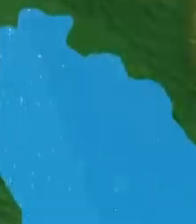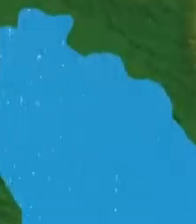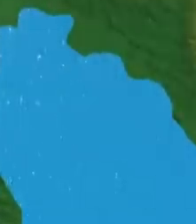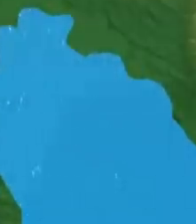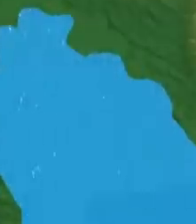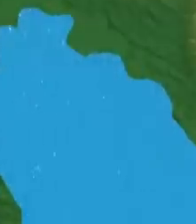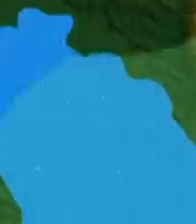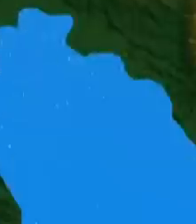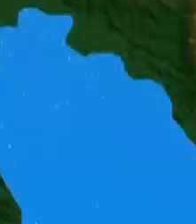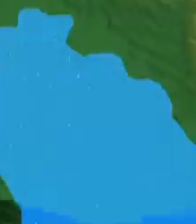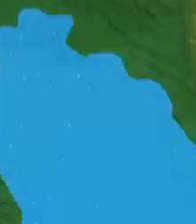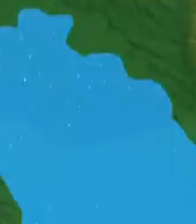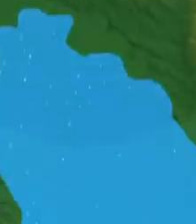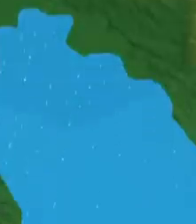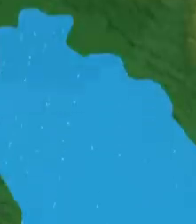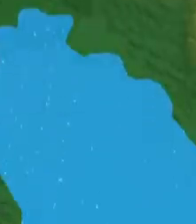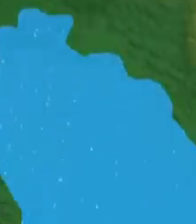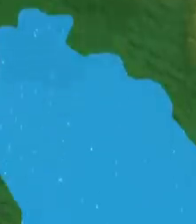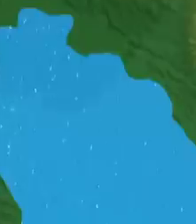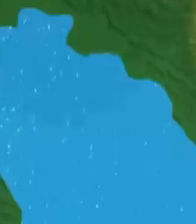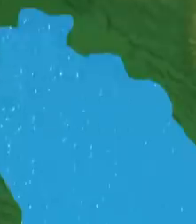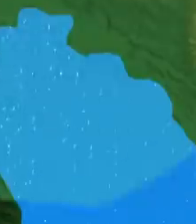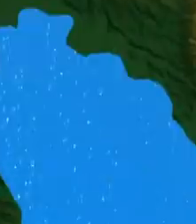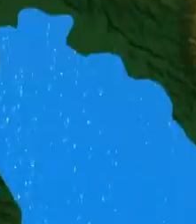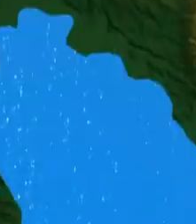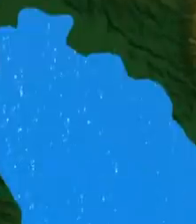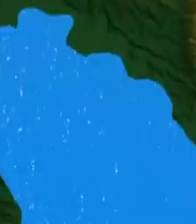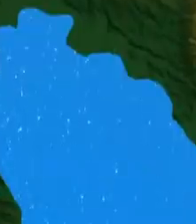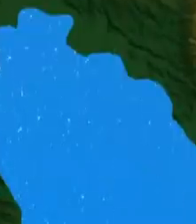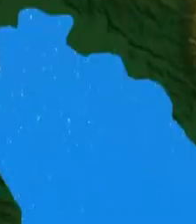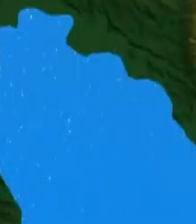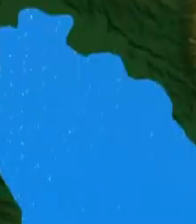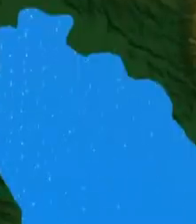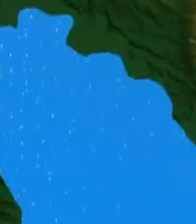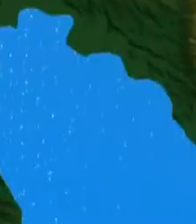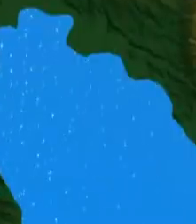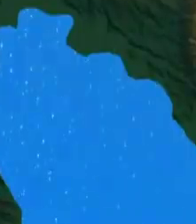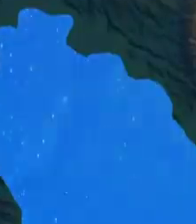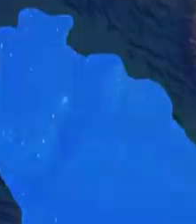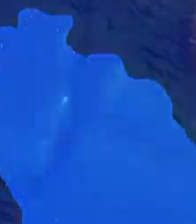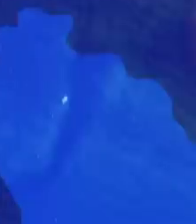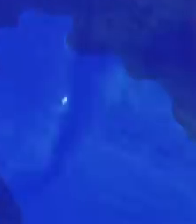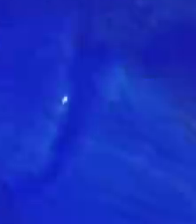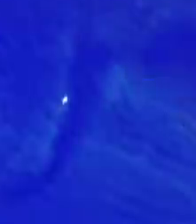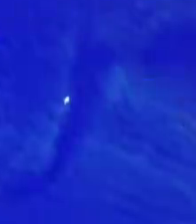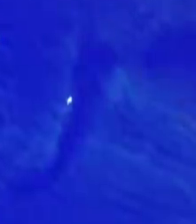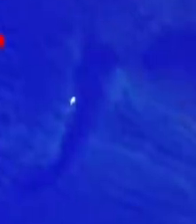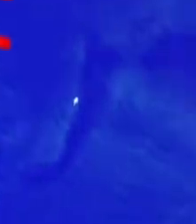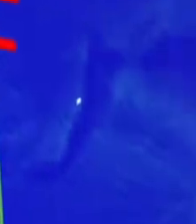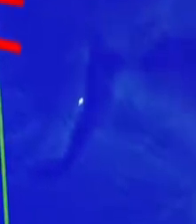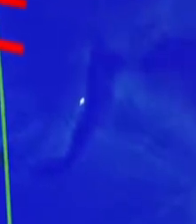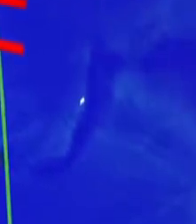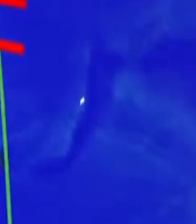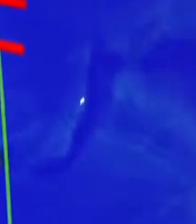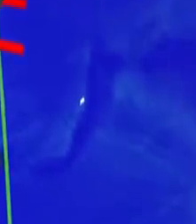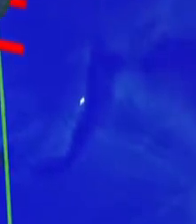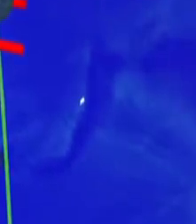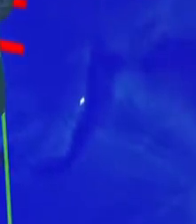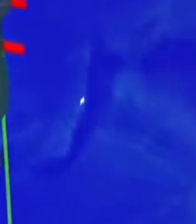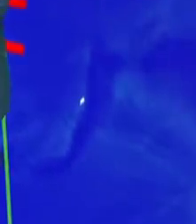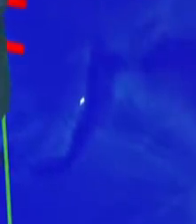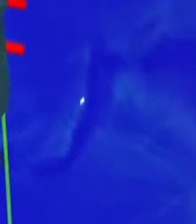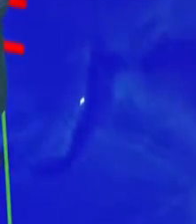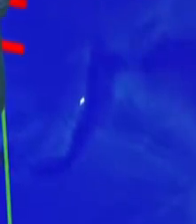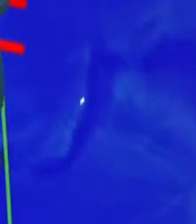pagsilip ng araw, pero maulap pa maghapon. At bagong buwan na po, ngayong Agosto, dalawa o tatlong bagyo ang